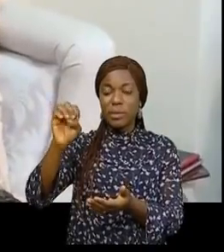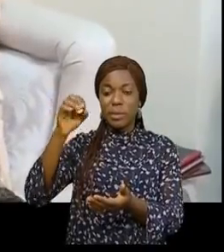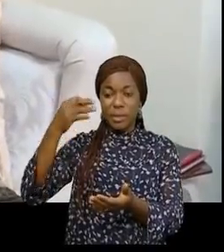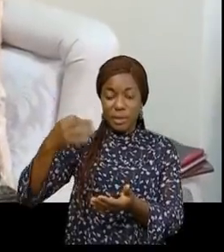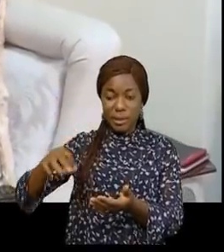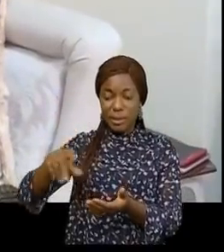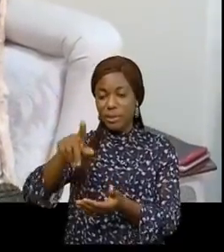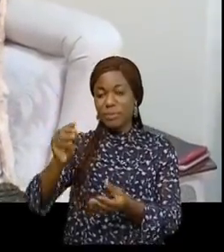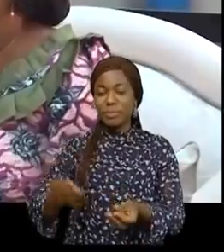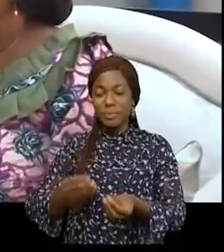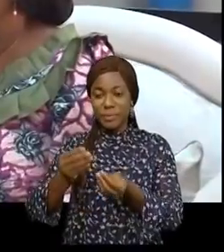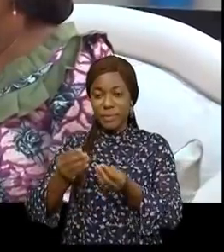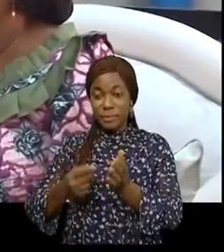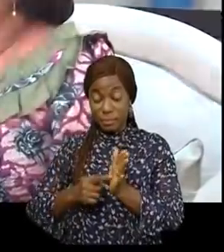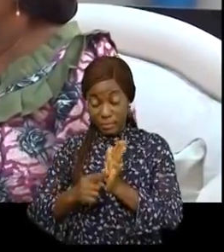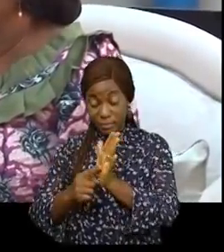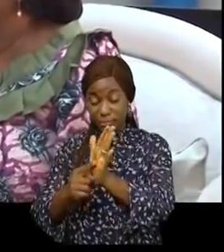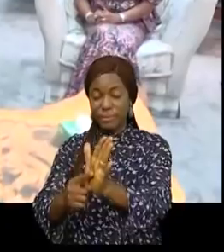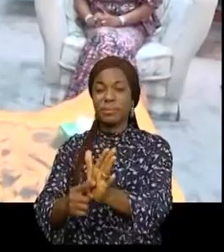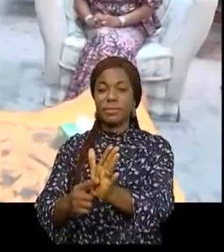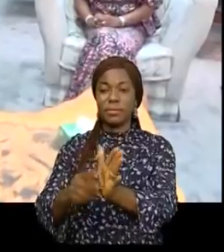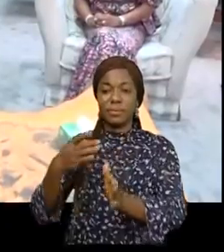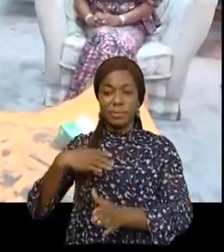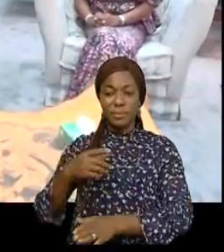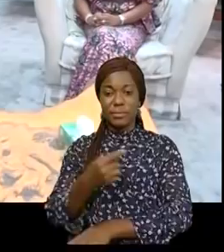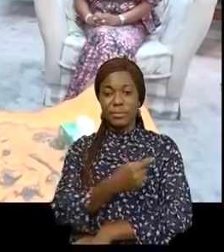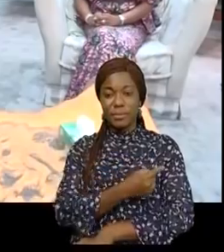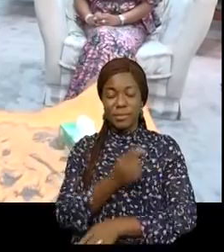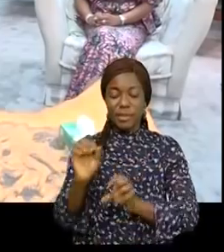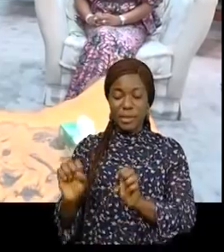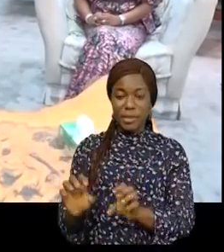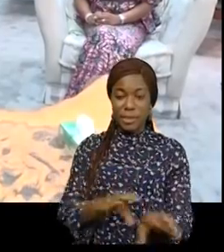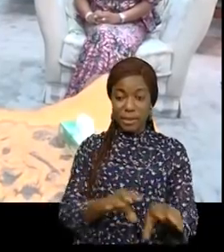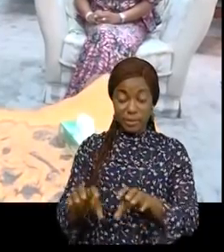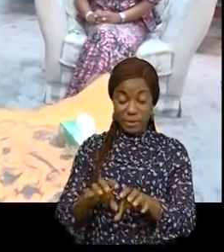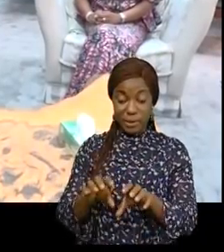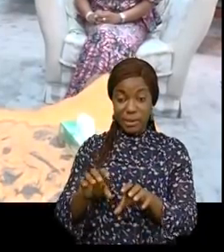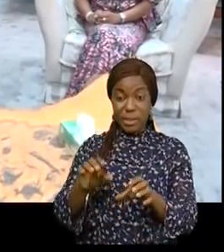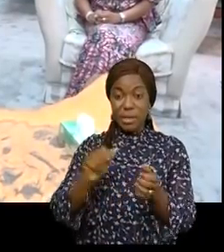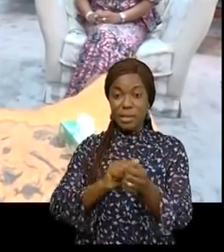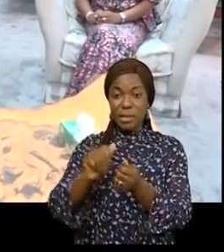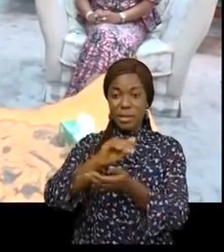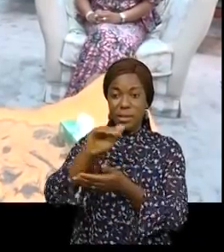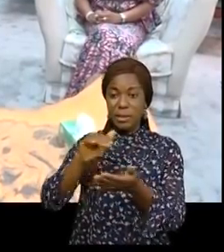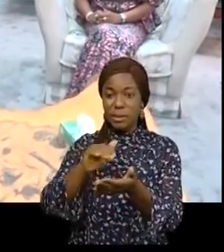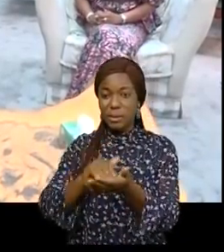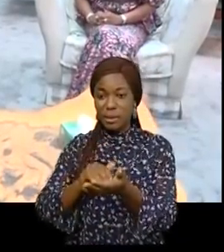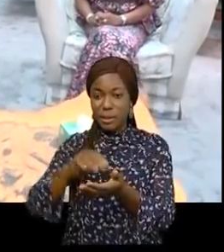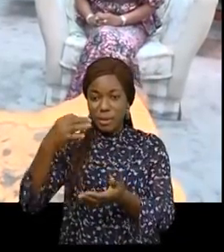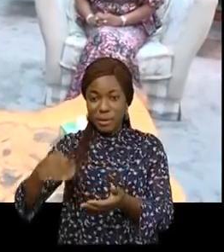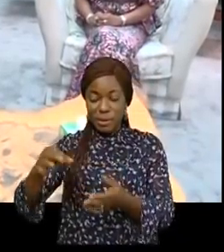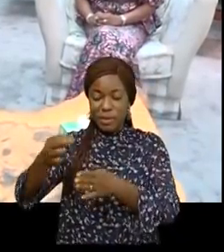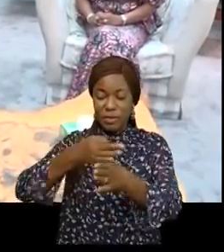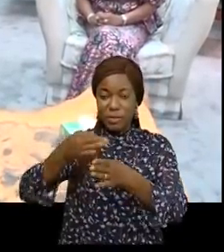la ministre de la Formation professionnelle, Antoinette Kipoulou, des activités entreprises par les Centres Wallonie-Bruxelles, dont la formation